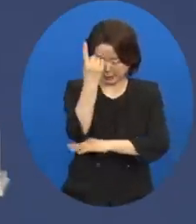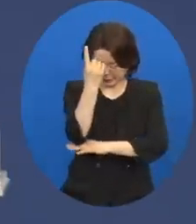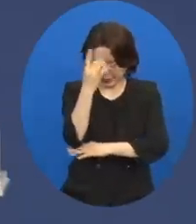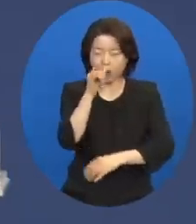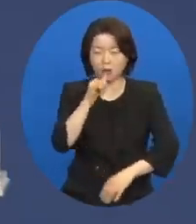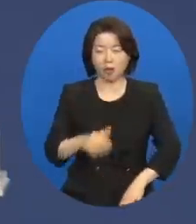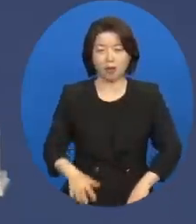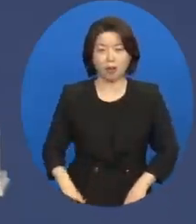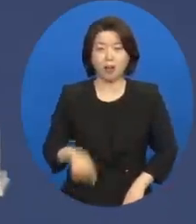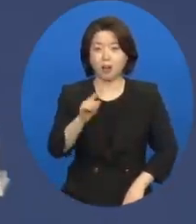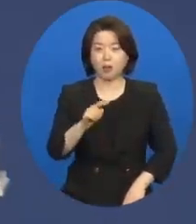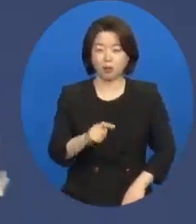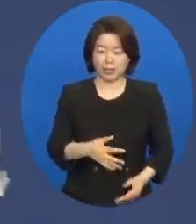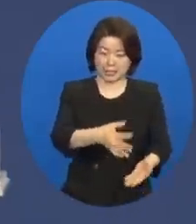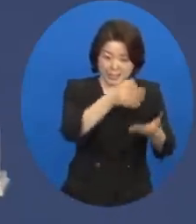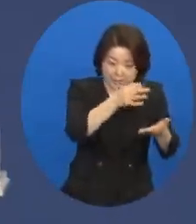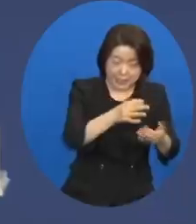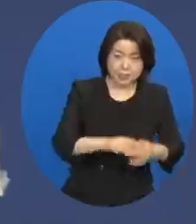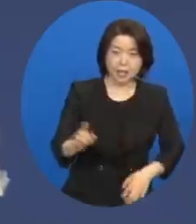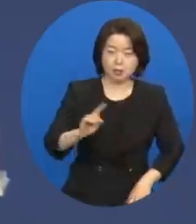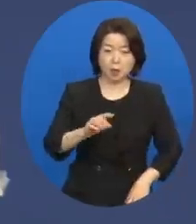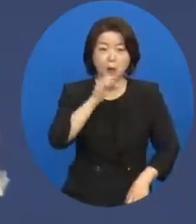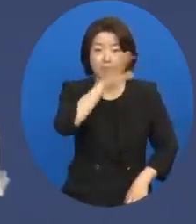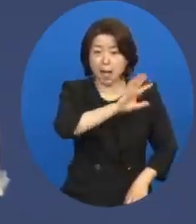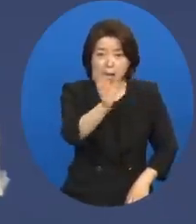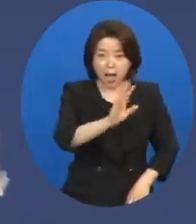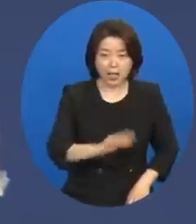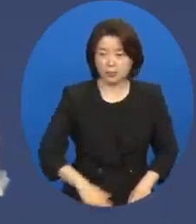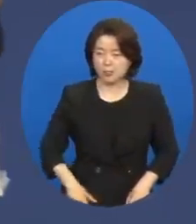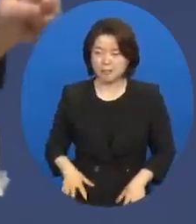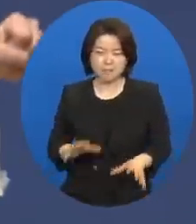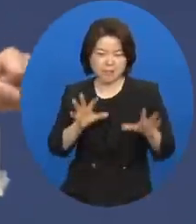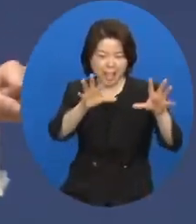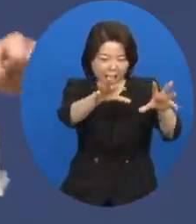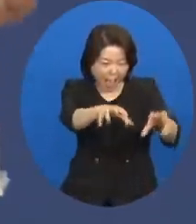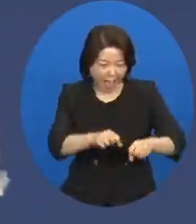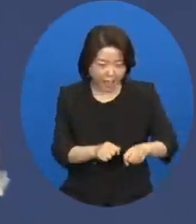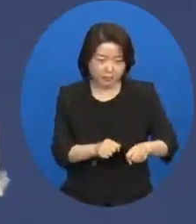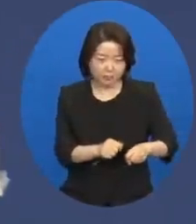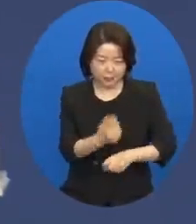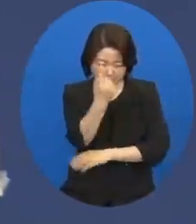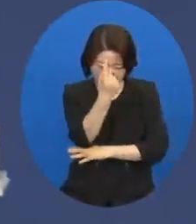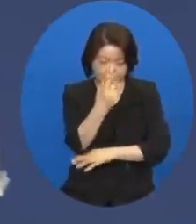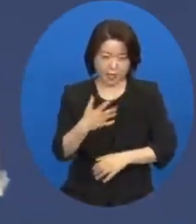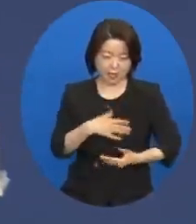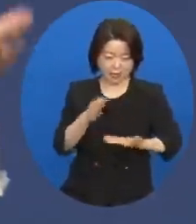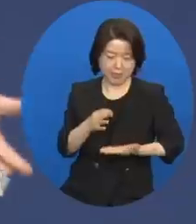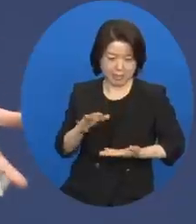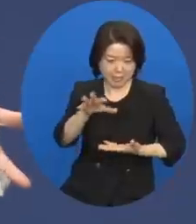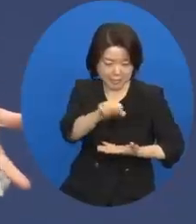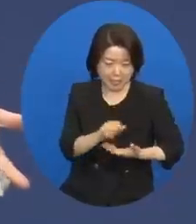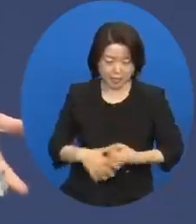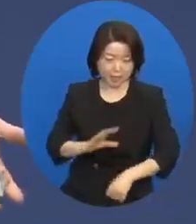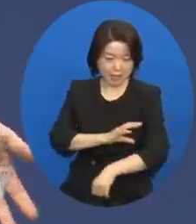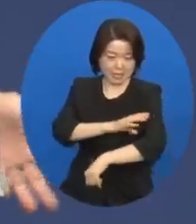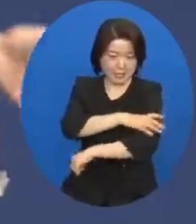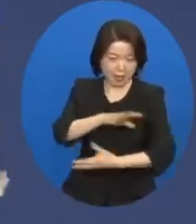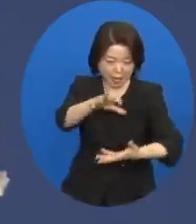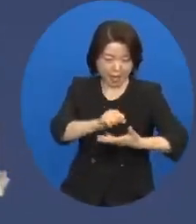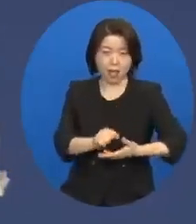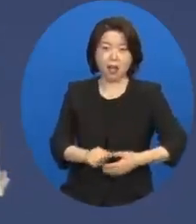거기다가 뭐 재산 지켜라 뭐라 이런 건 말 안 해도요. 악착같이 지켜요. 내 재산 지키고 내 기득권 뺏기지